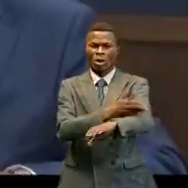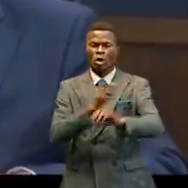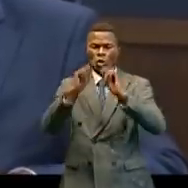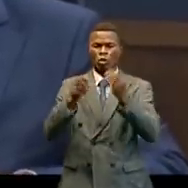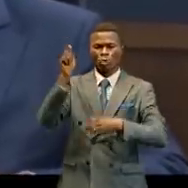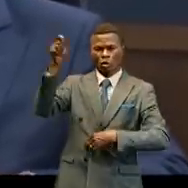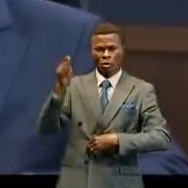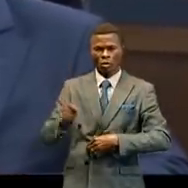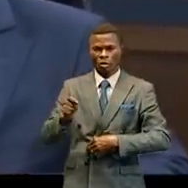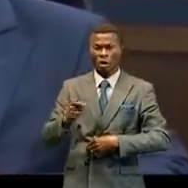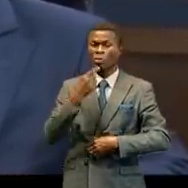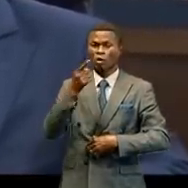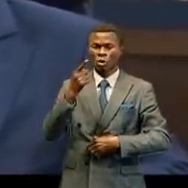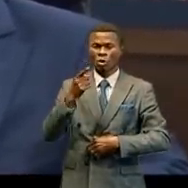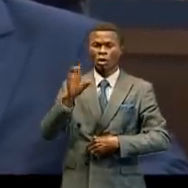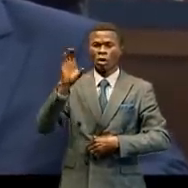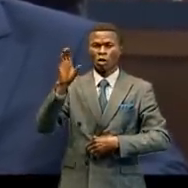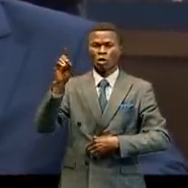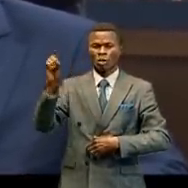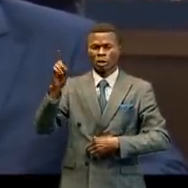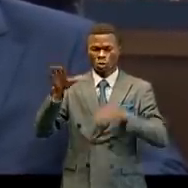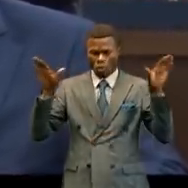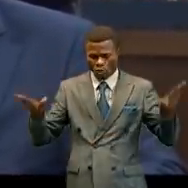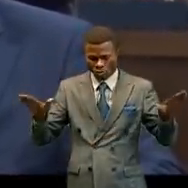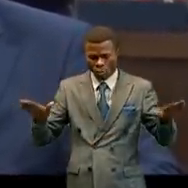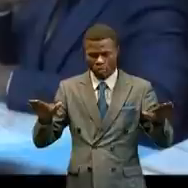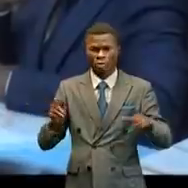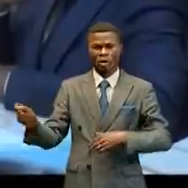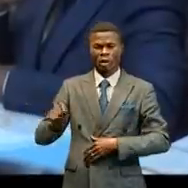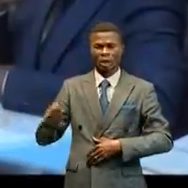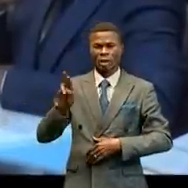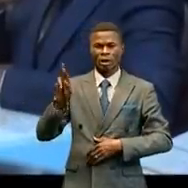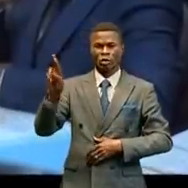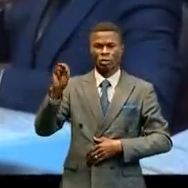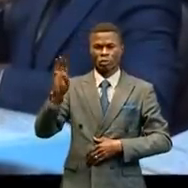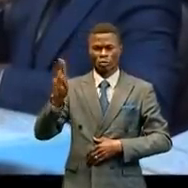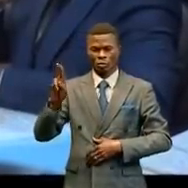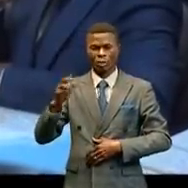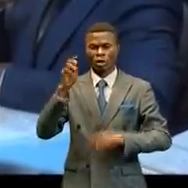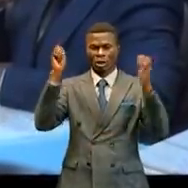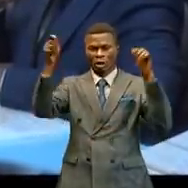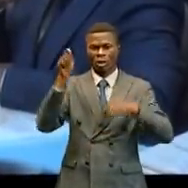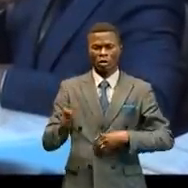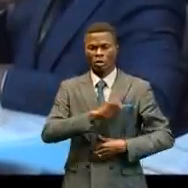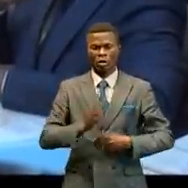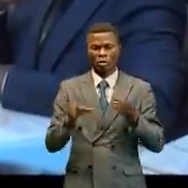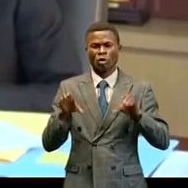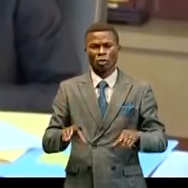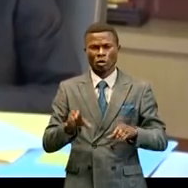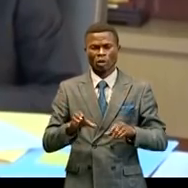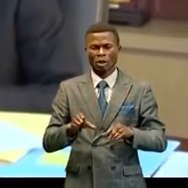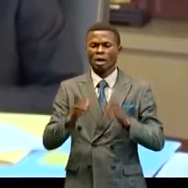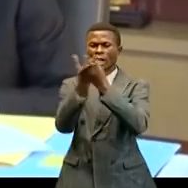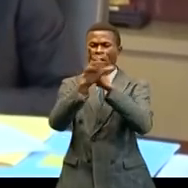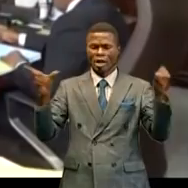armé, se disant Codeco islamique. En territoire d'Irumu, les forces armées de la République démocratique du Congo ont libéré